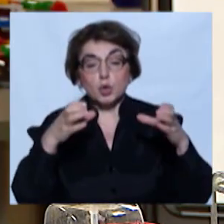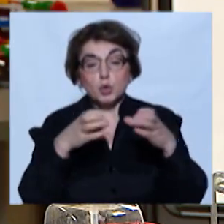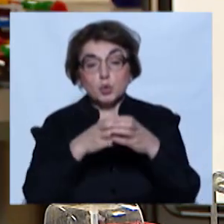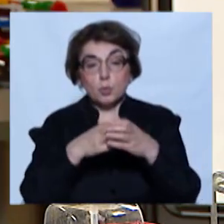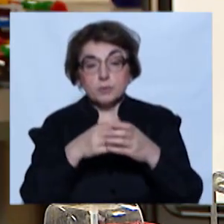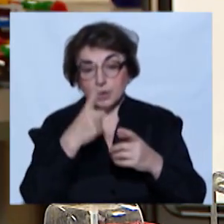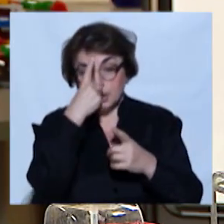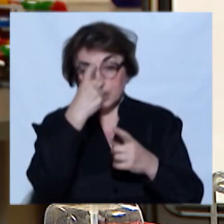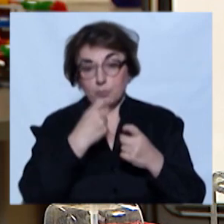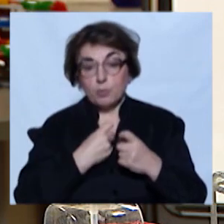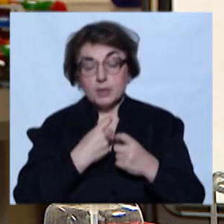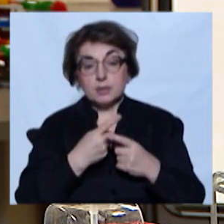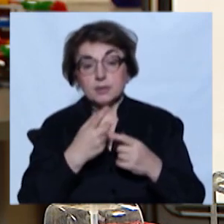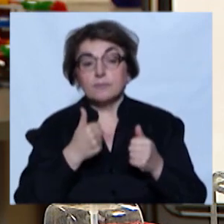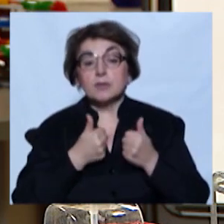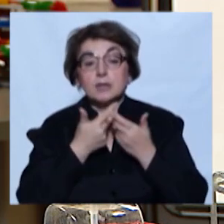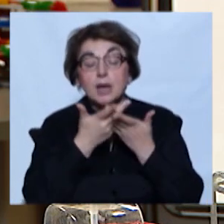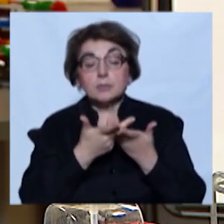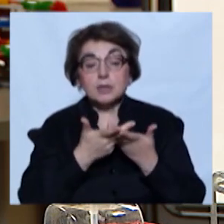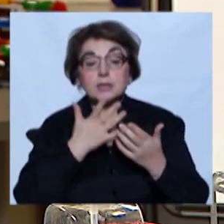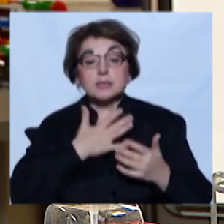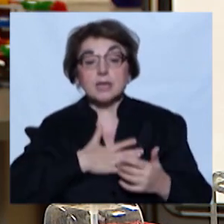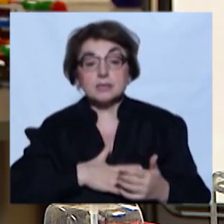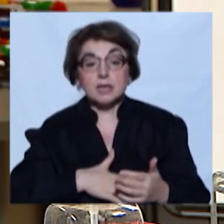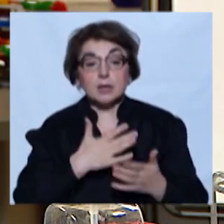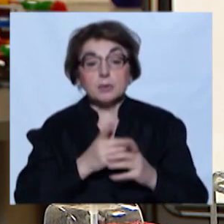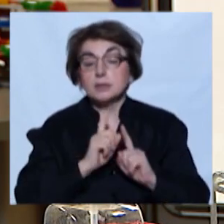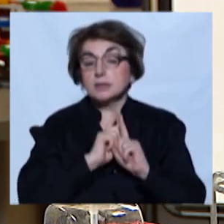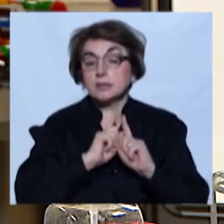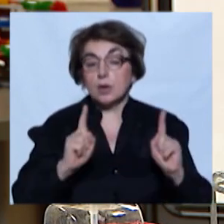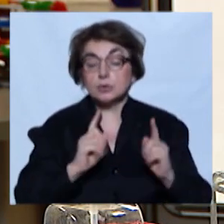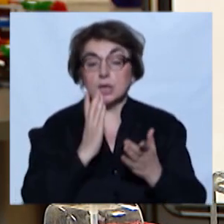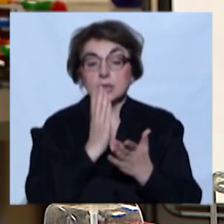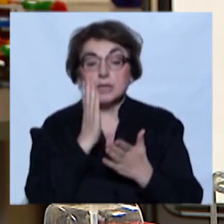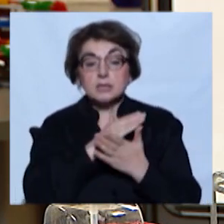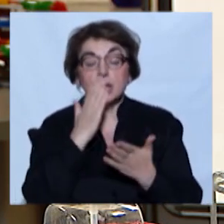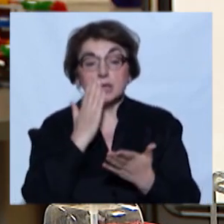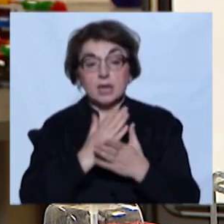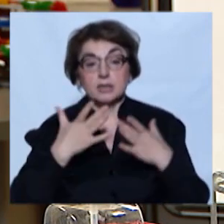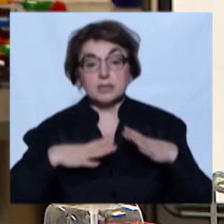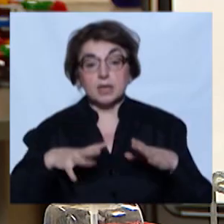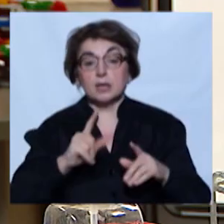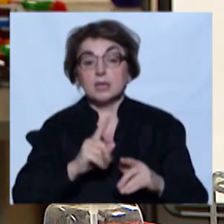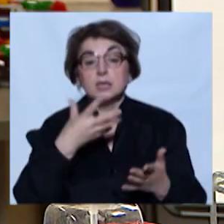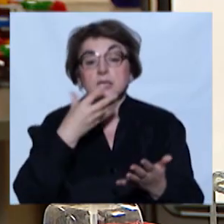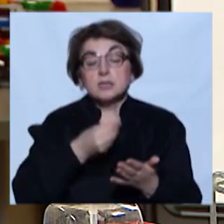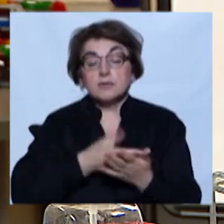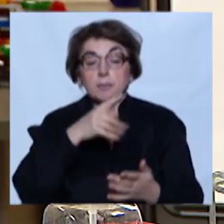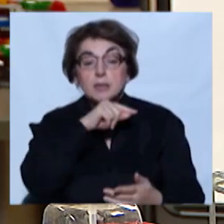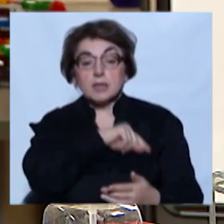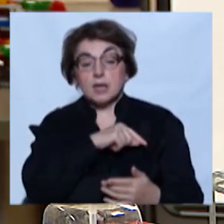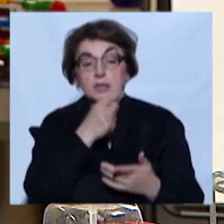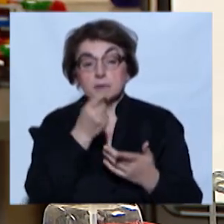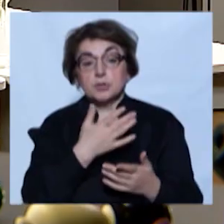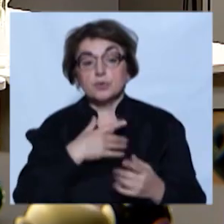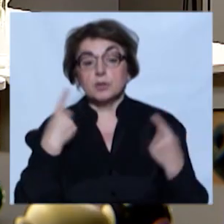ამ ინფორმაციას, ანუ რამდენი სასარგებლო და საოცარი წყალი გვაქვს და რა ძვირფასი თვისებებით ხასიათდებიან